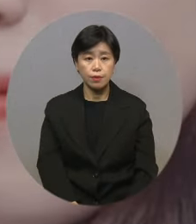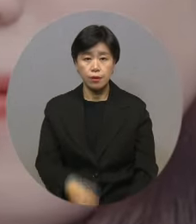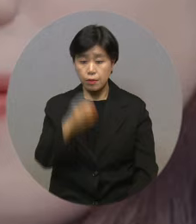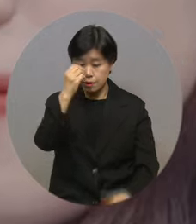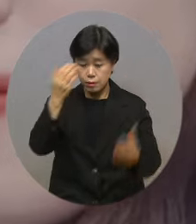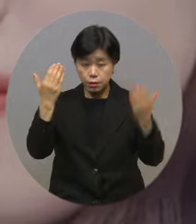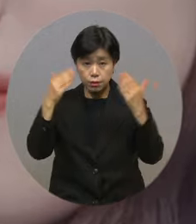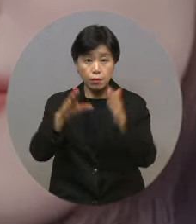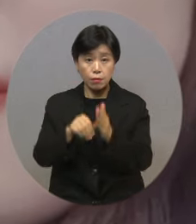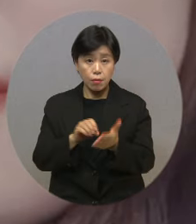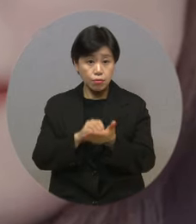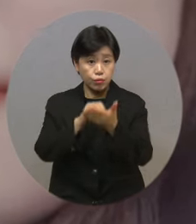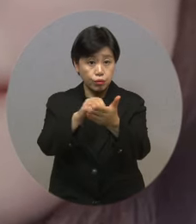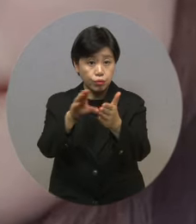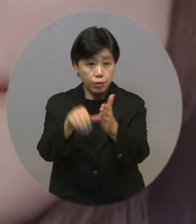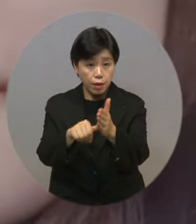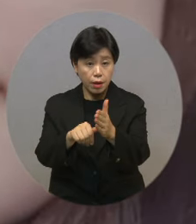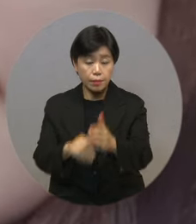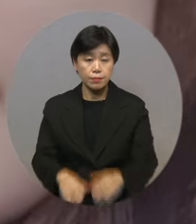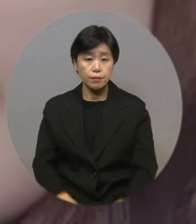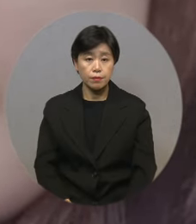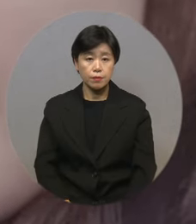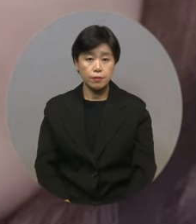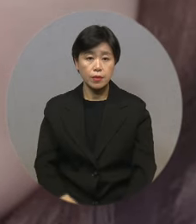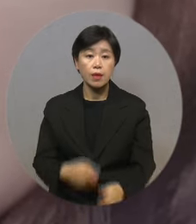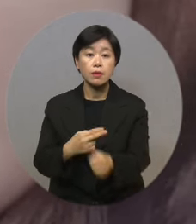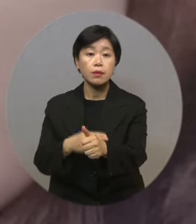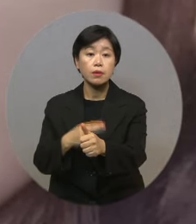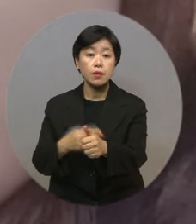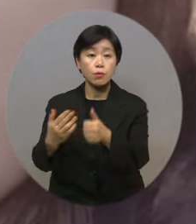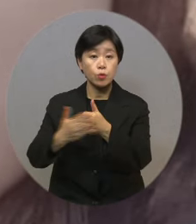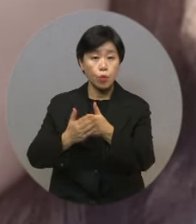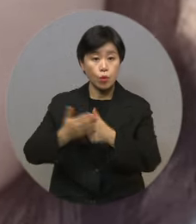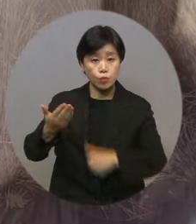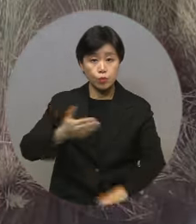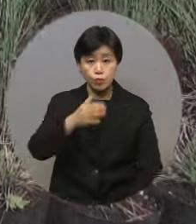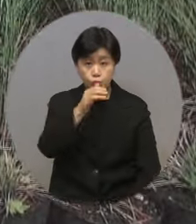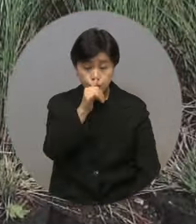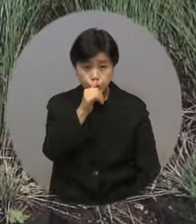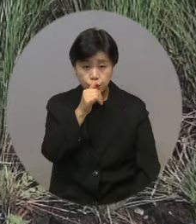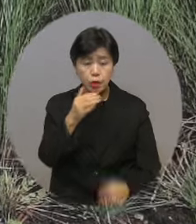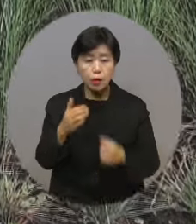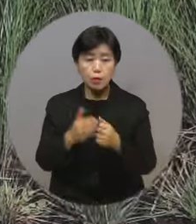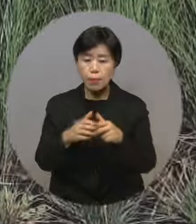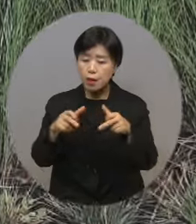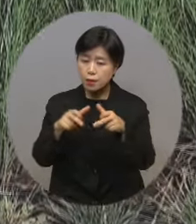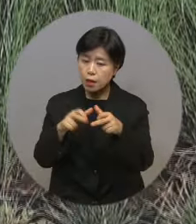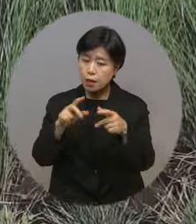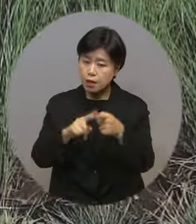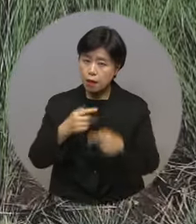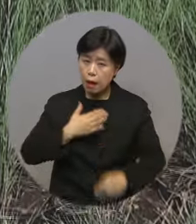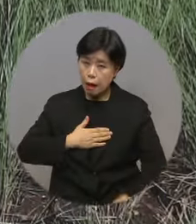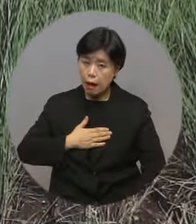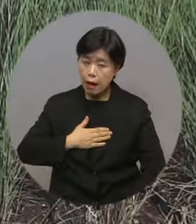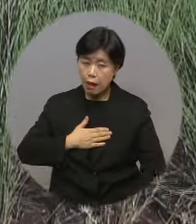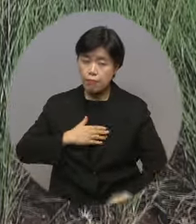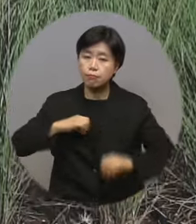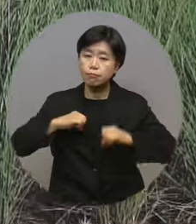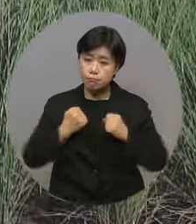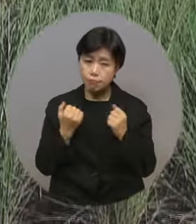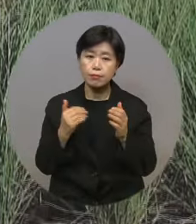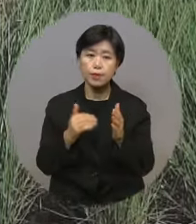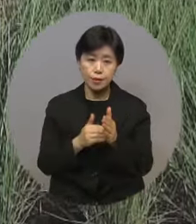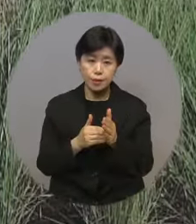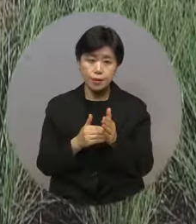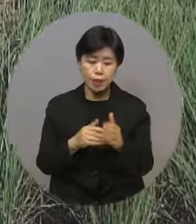고등학교에 진학해서는 가족과 선생님의 도움으로 장애를 받아들이고 특수학급을 병행하였고